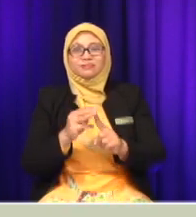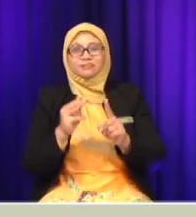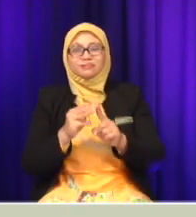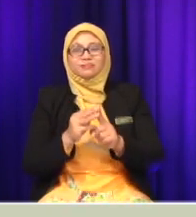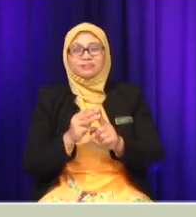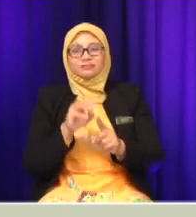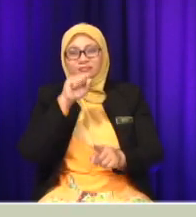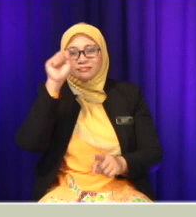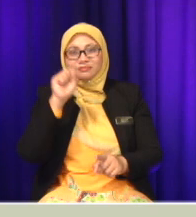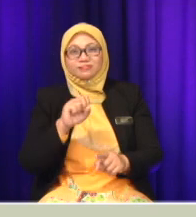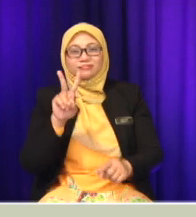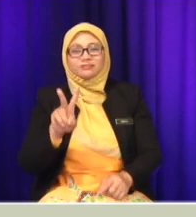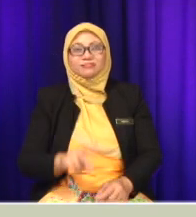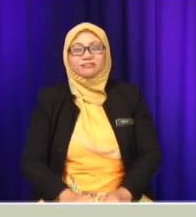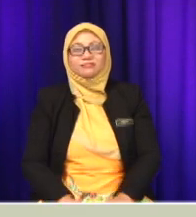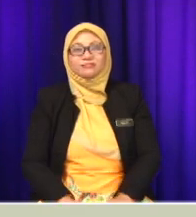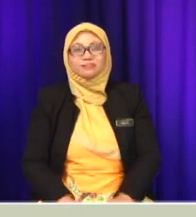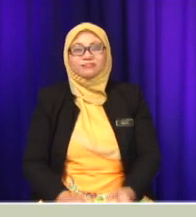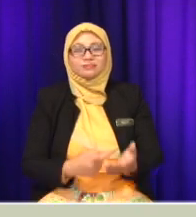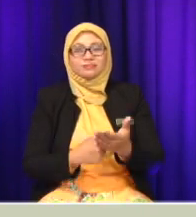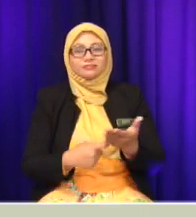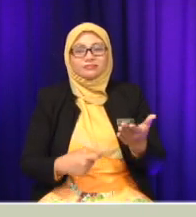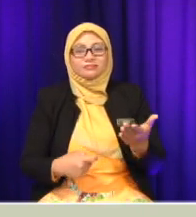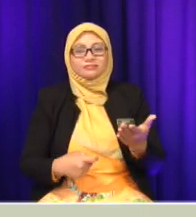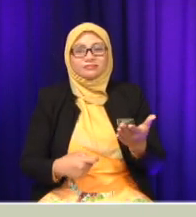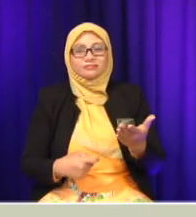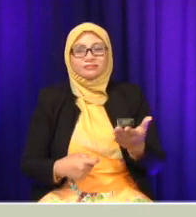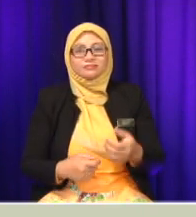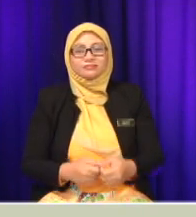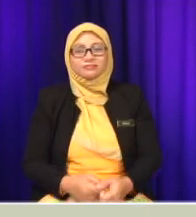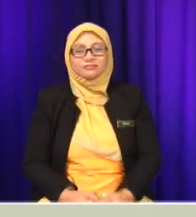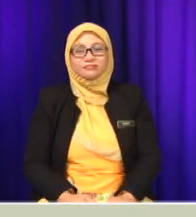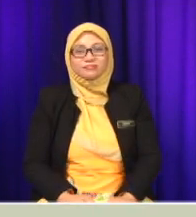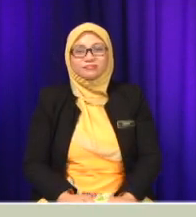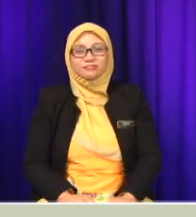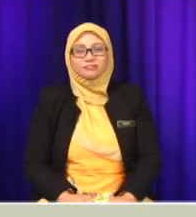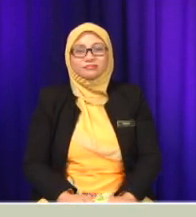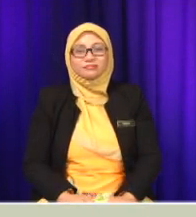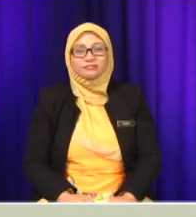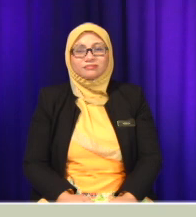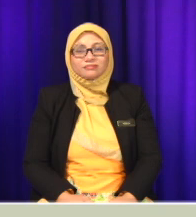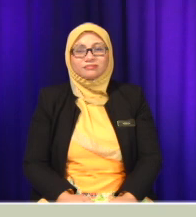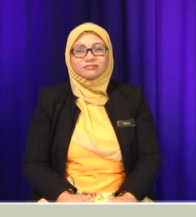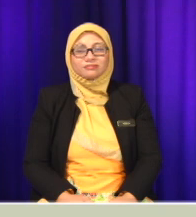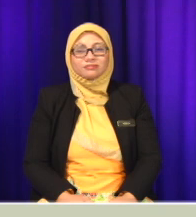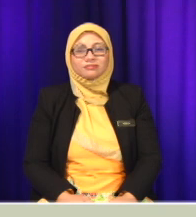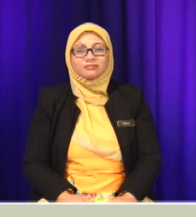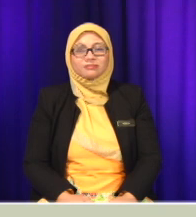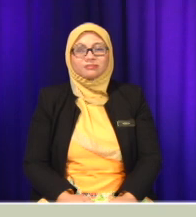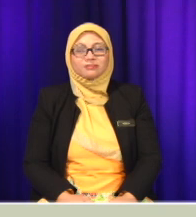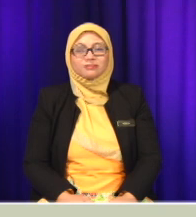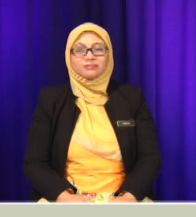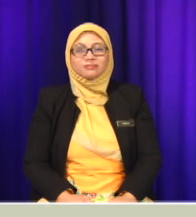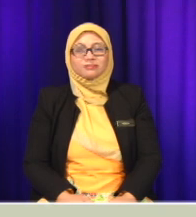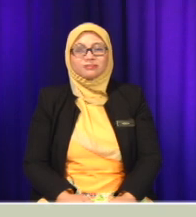soalan kedua kos operasi sekiranya Anda mengenakan upah sebanyak rm30 dan kos overhead sebanyak RM